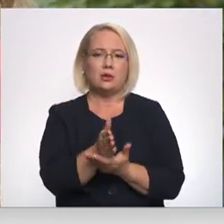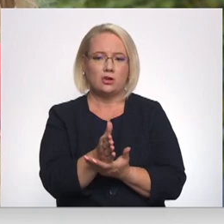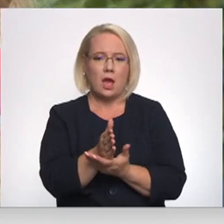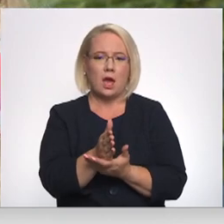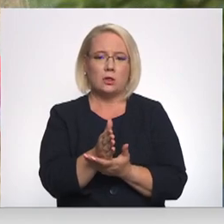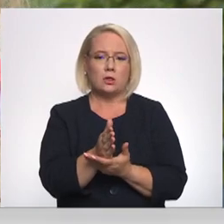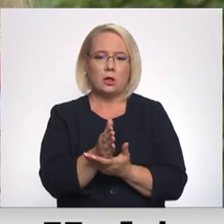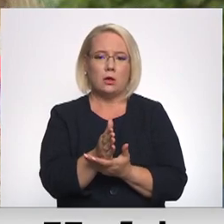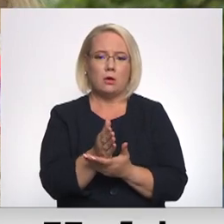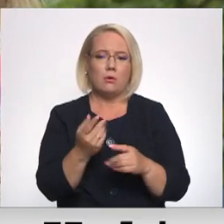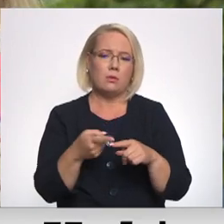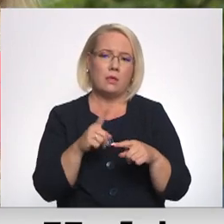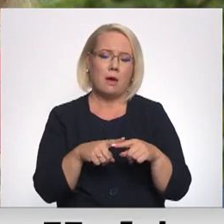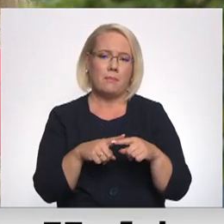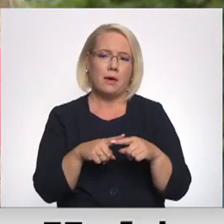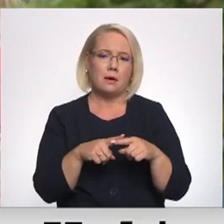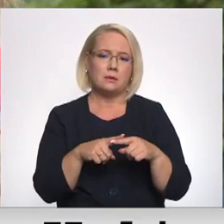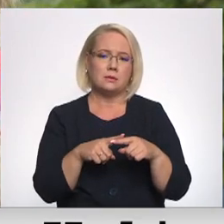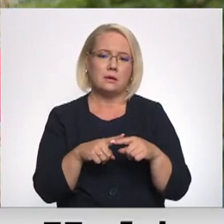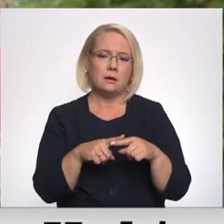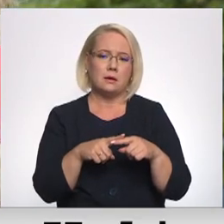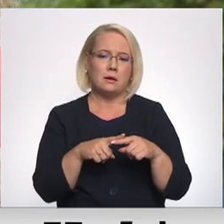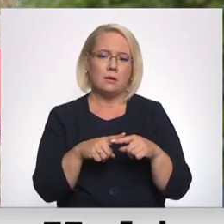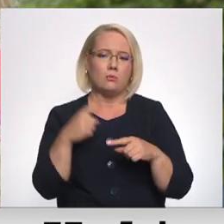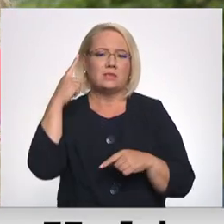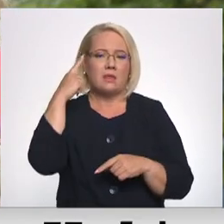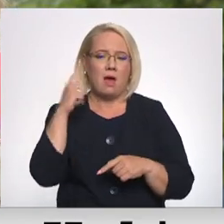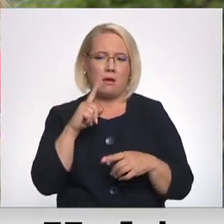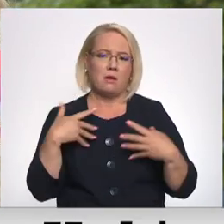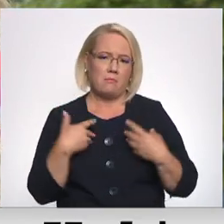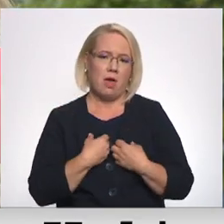mēs arī uzrunājām. Nu, bēdīgi, protams.